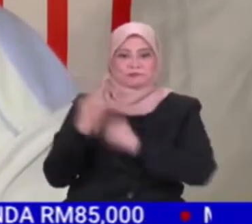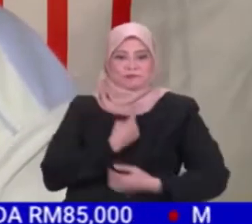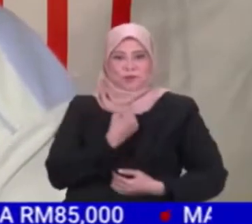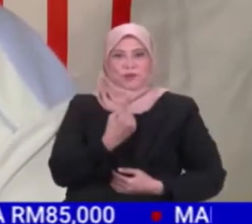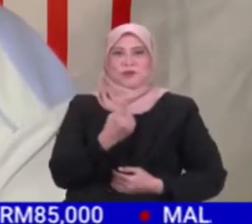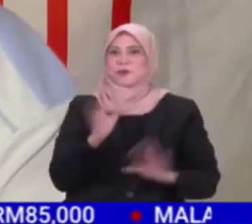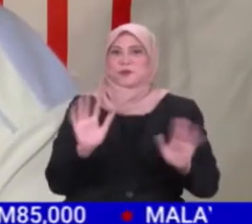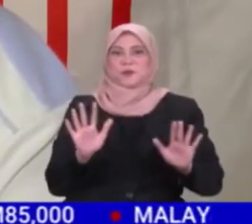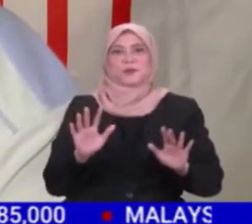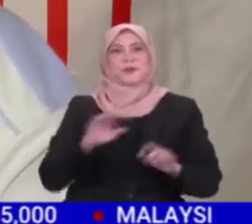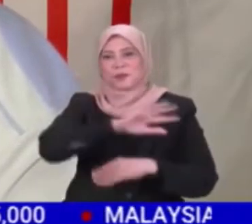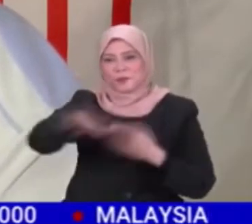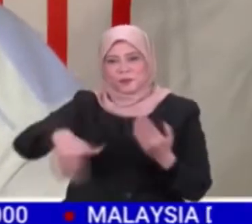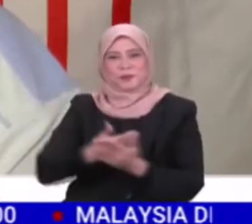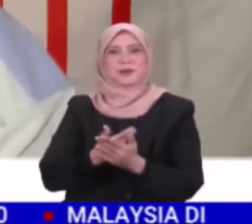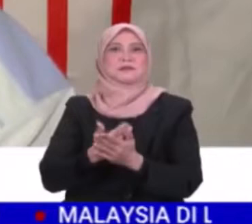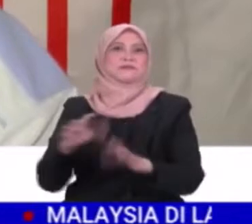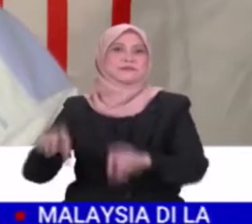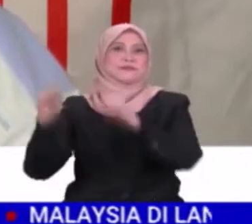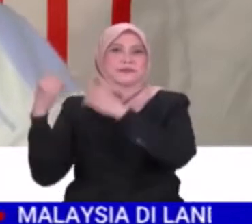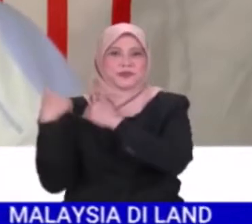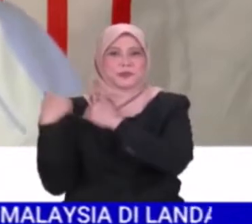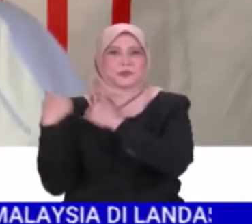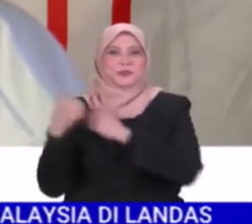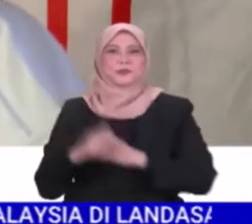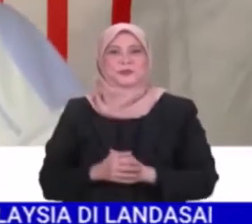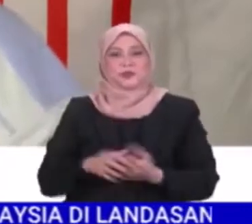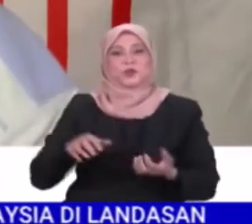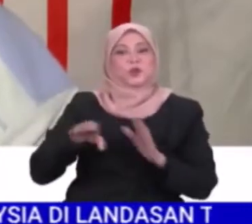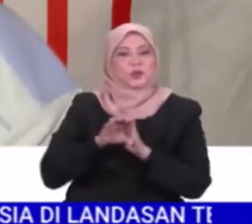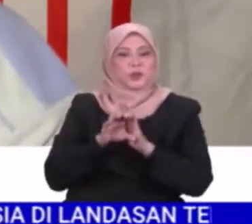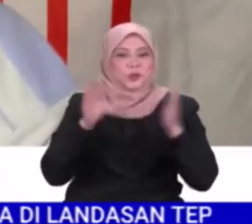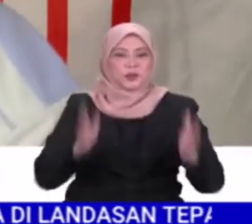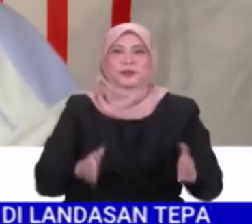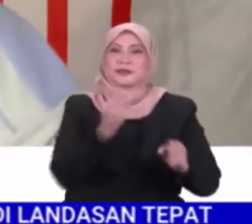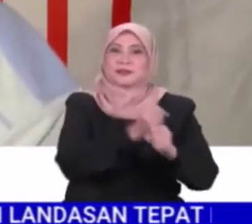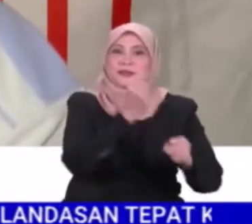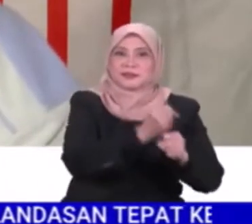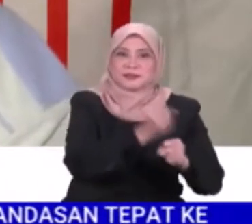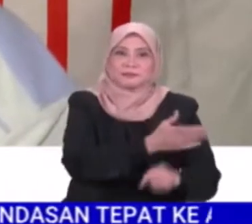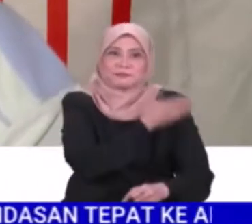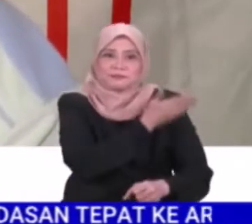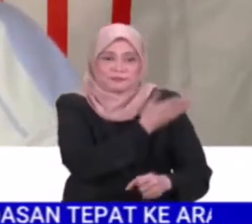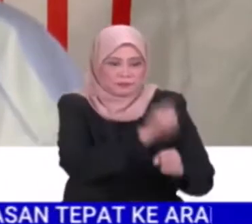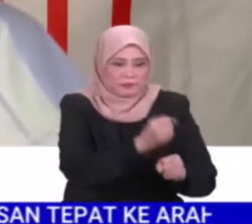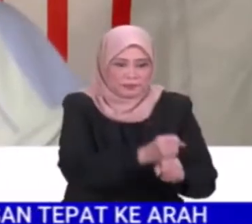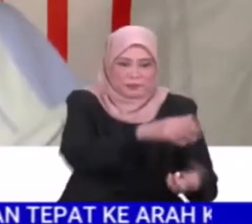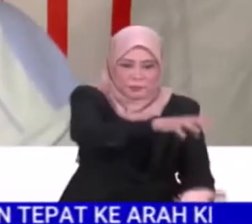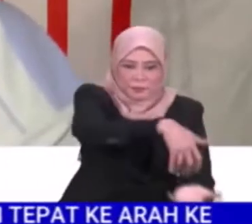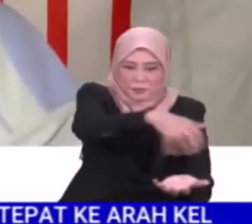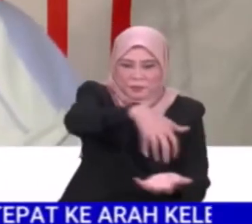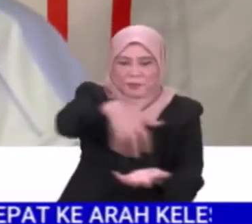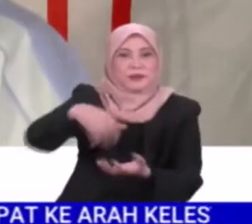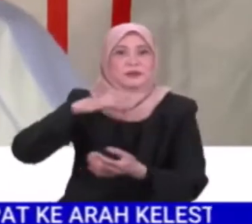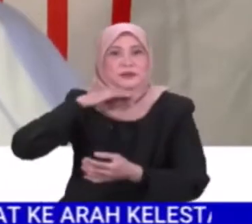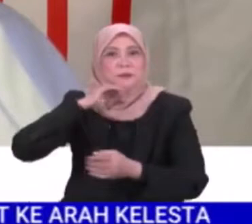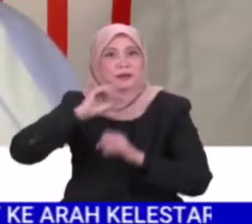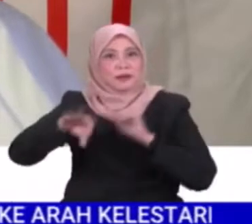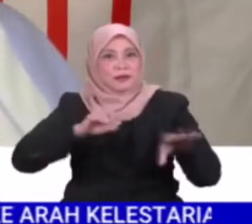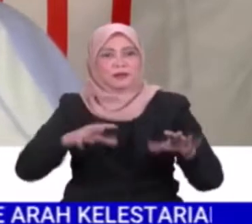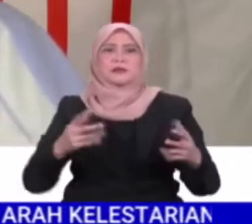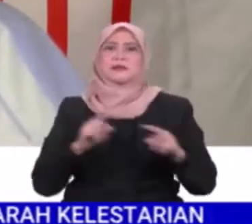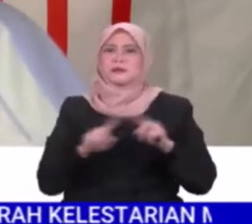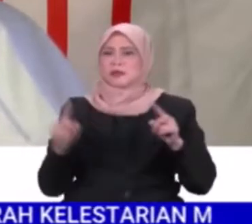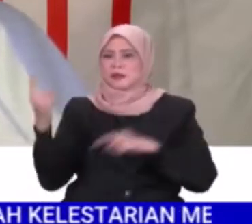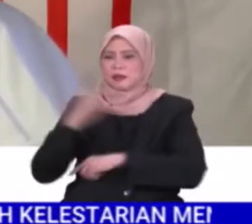saja. Kan? Orang tengok apa nama orang majlis untuk kutip sampah, bukan kerja dia boleh kutip sampah tapi ikut jadual. Tapi hari-hari yang kita buang